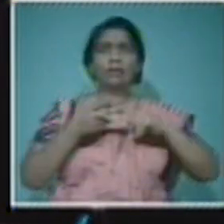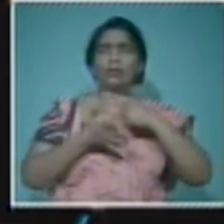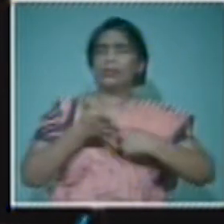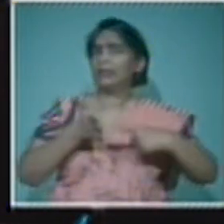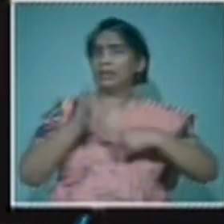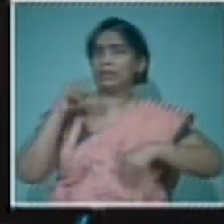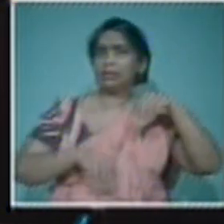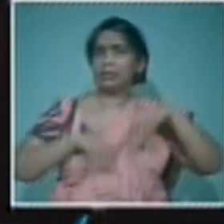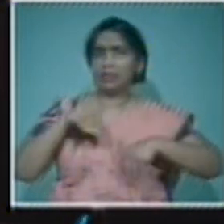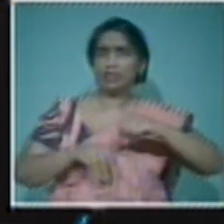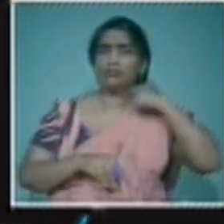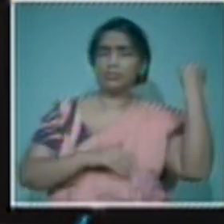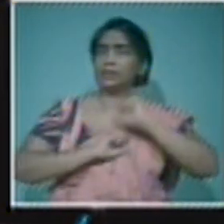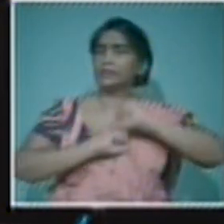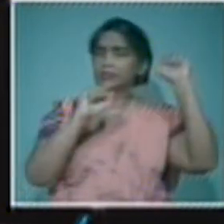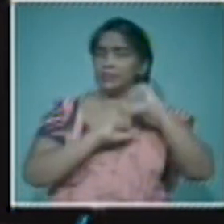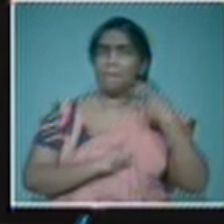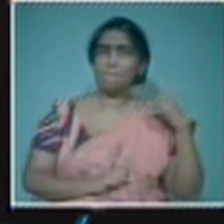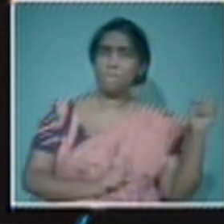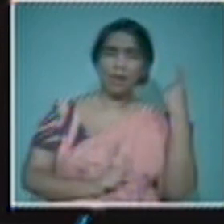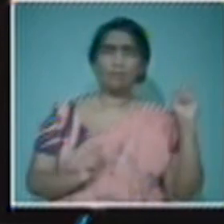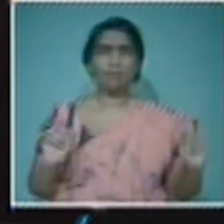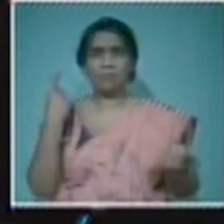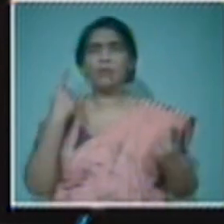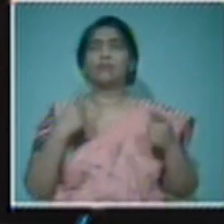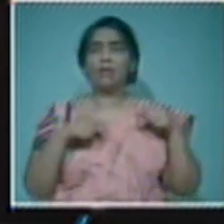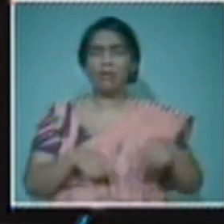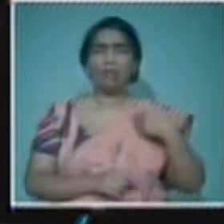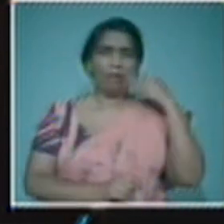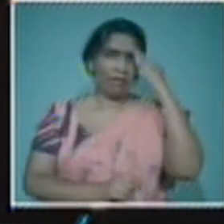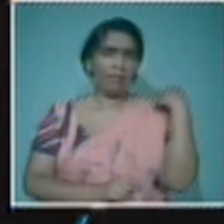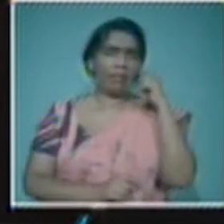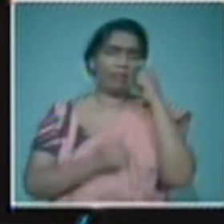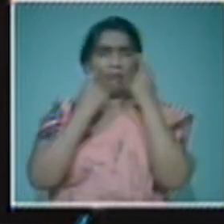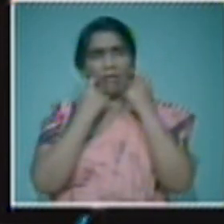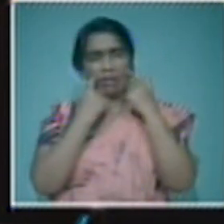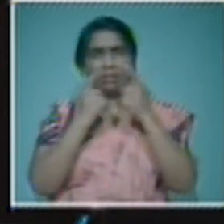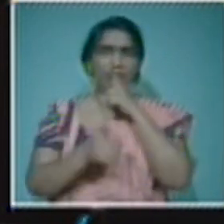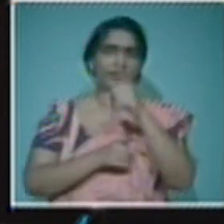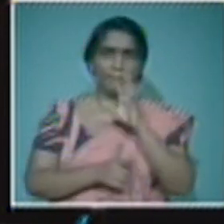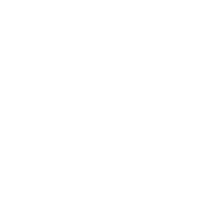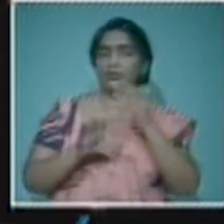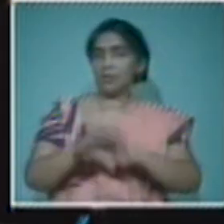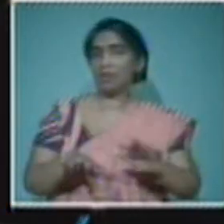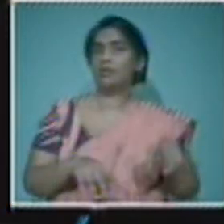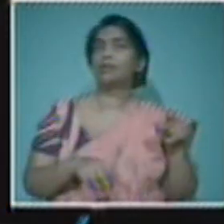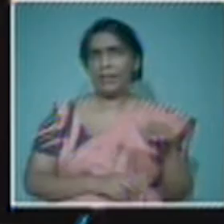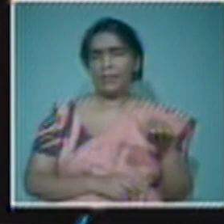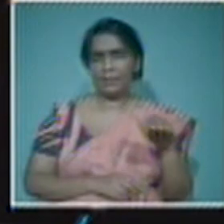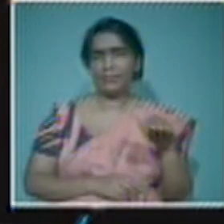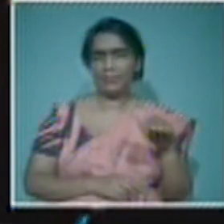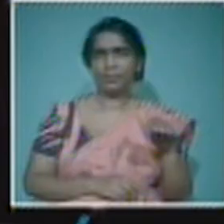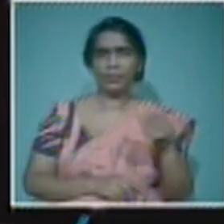දේශපාලන රැස්වීම් වලට සහ උද්ඝෝෂණ වලට බලෙන් ඒ කට්ටිය ගෙනියනවා කියලා අද දෙමාපියෝ අඬන කතා කරනවා ගරු කතානායකතුමනි. ඒ නිසා දැන් එක